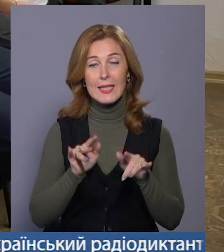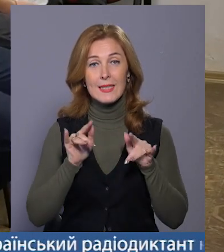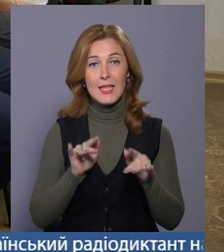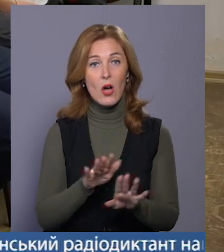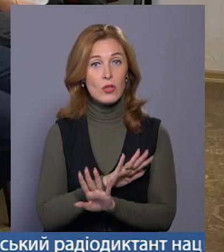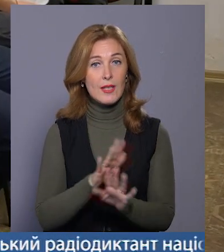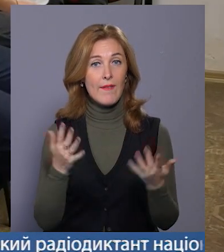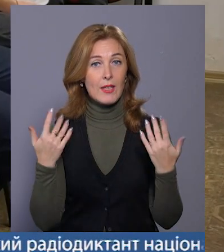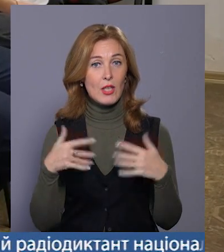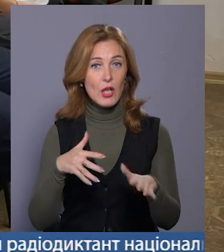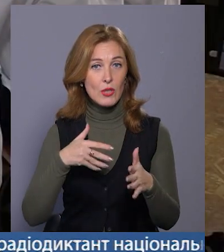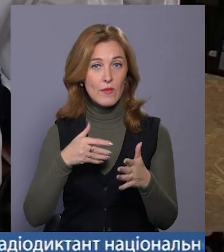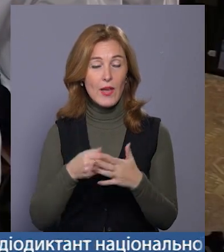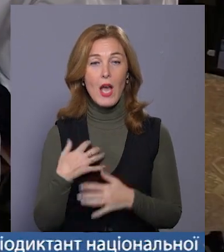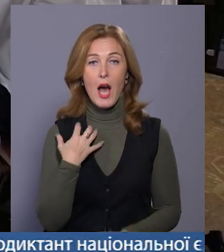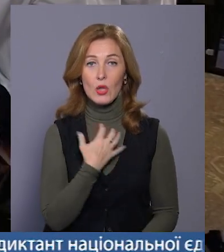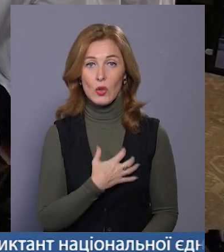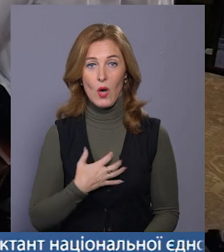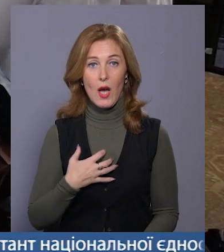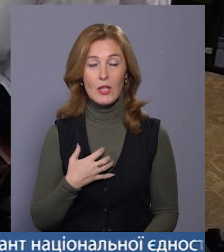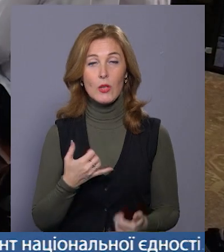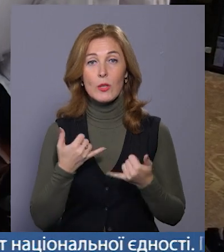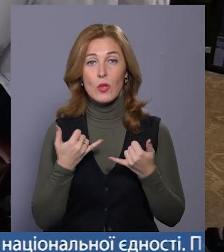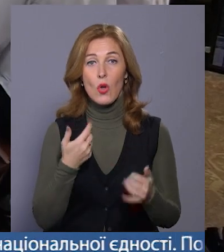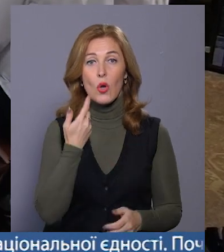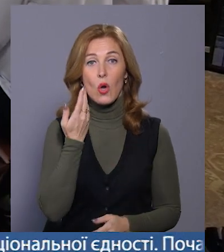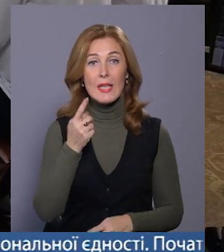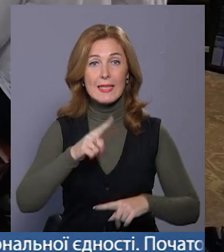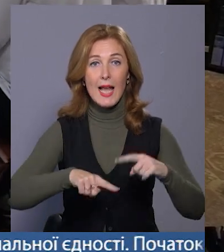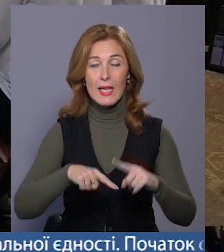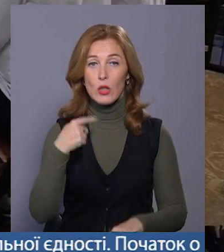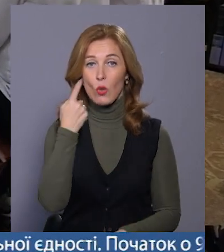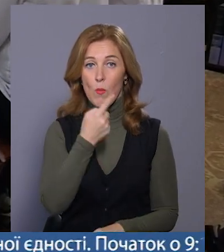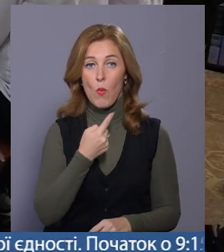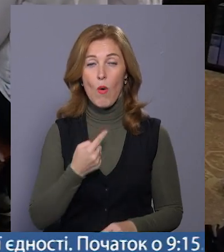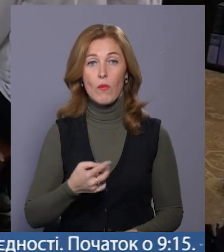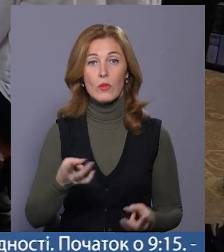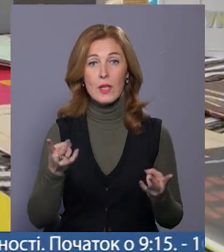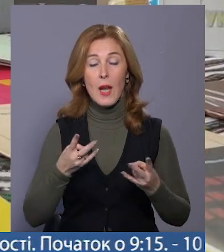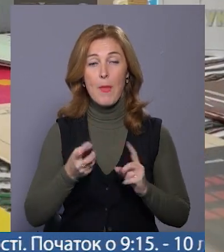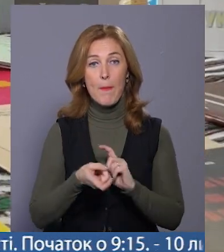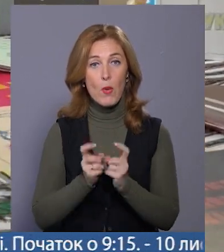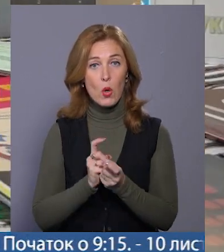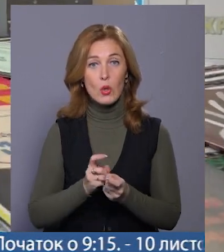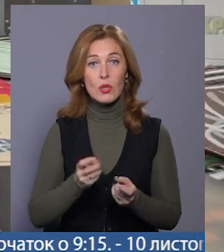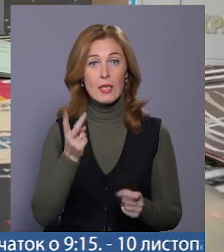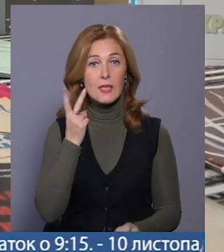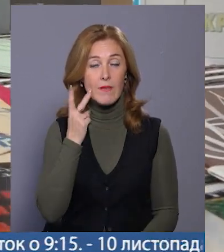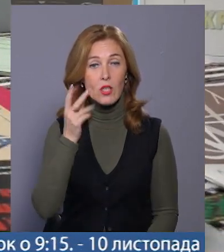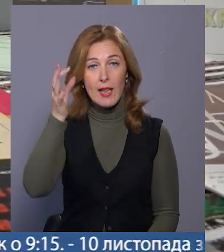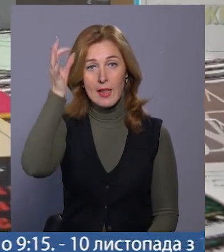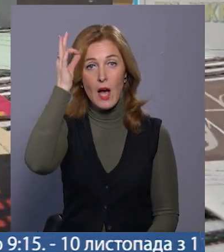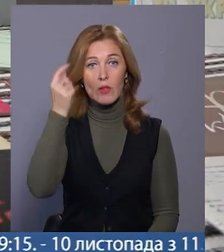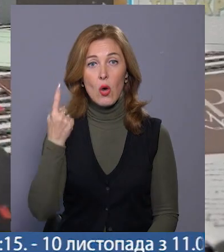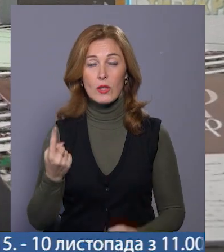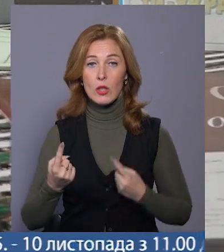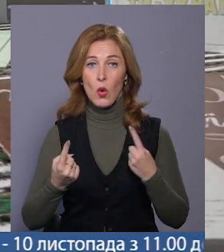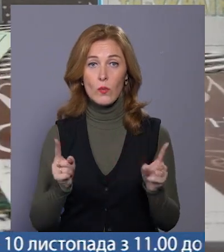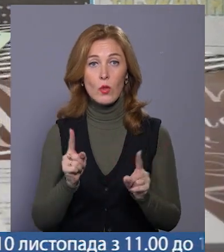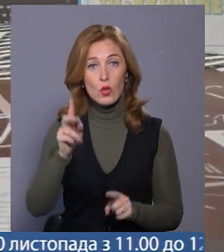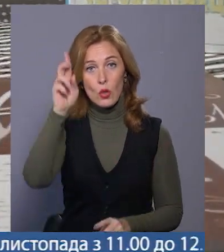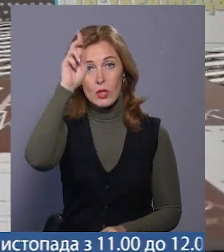втрачають своєї актуальності. Тим паче сьогодні, коли за рідну мову доводиться боротись та постійно нагадувати одне одному, що державна мова